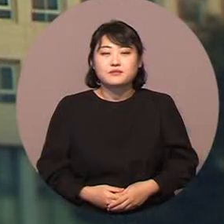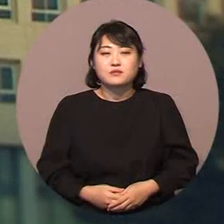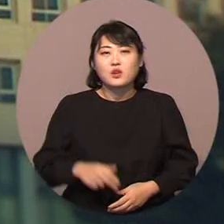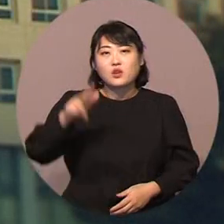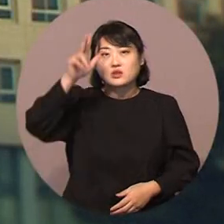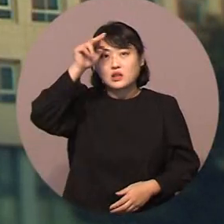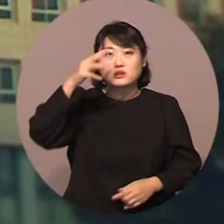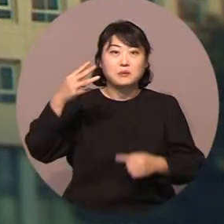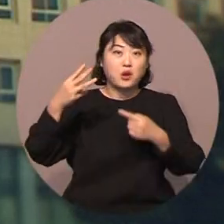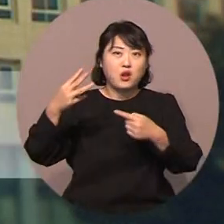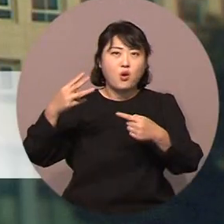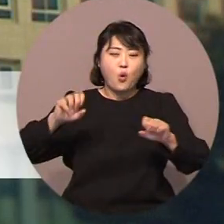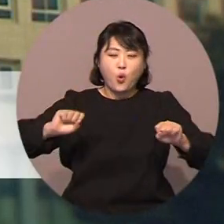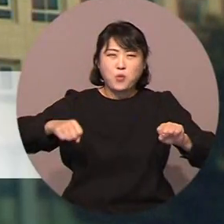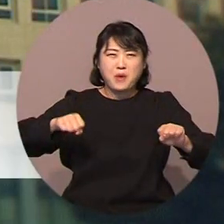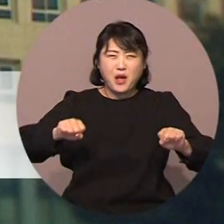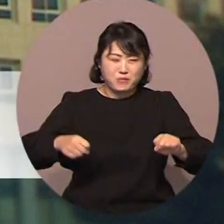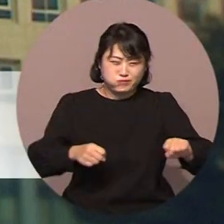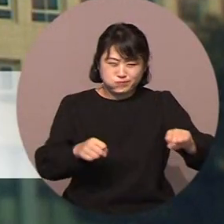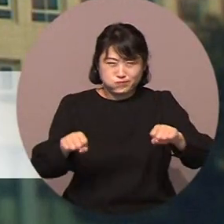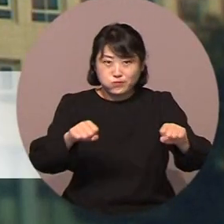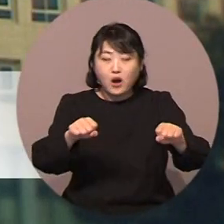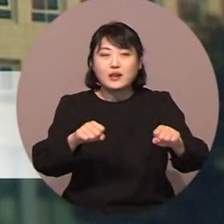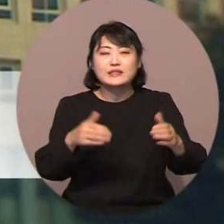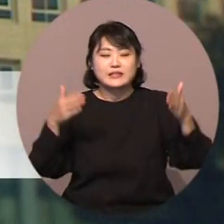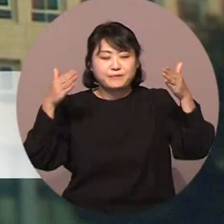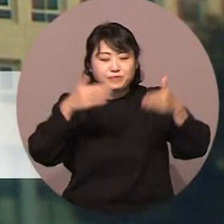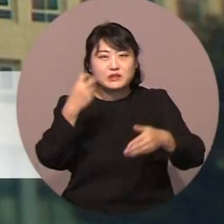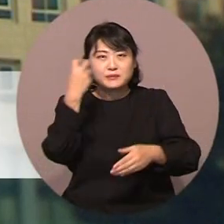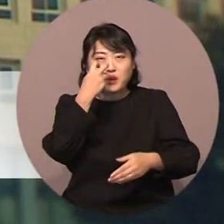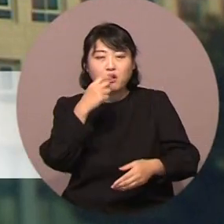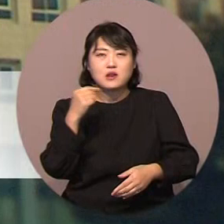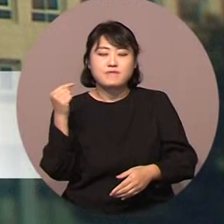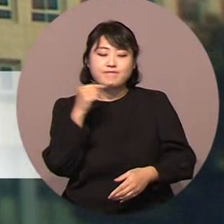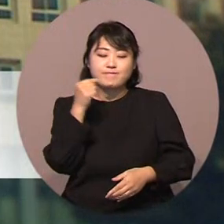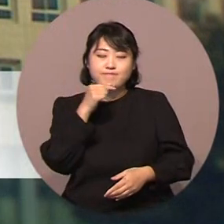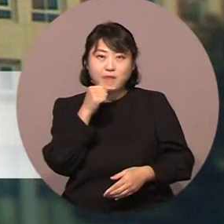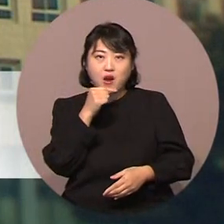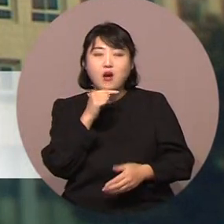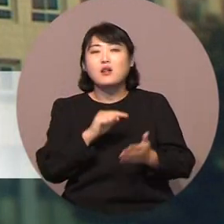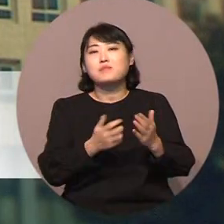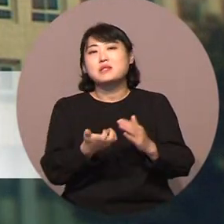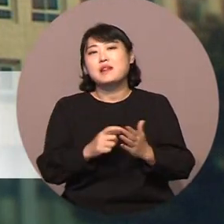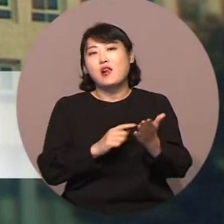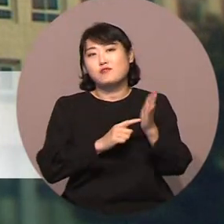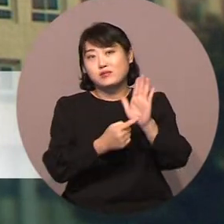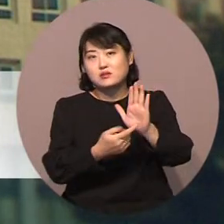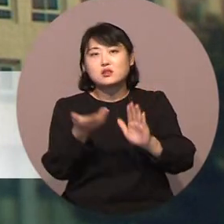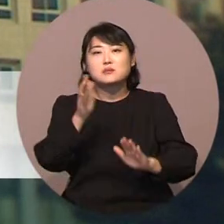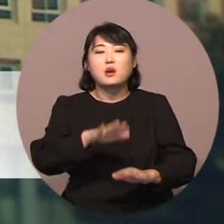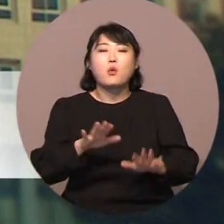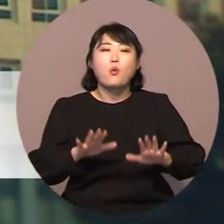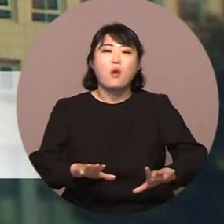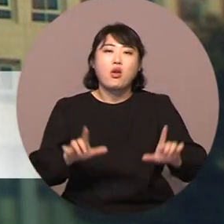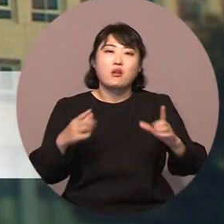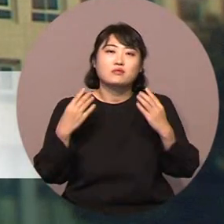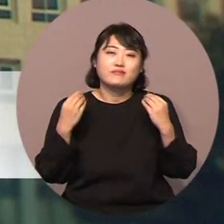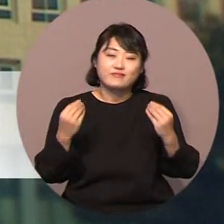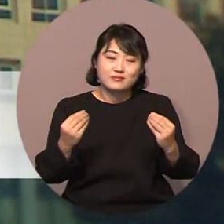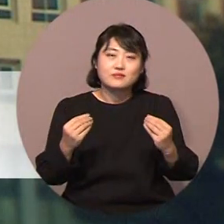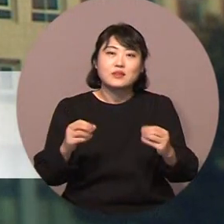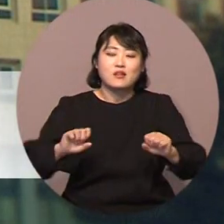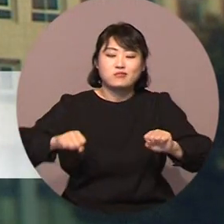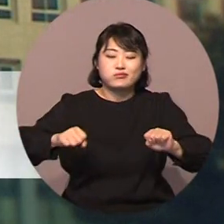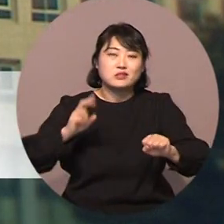경찰이 3일절 오토바이 폭주족에 대한 집중 단속과 엄정 대응을 경고했지만 올해도 난폭 운전이